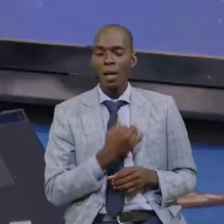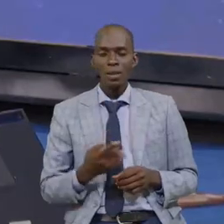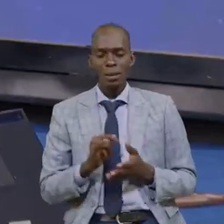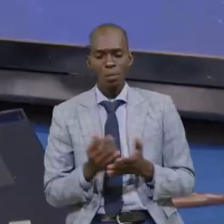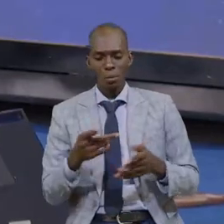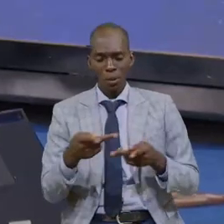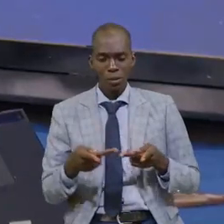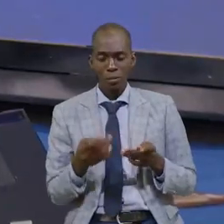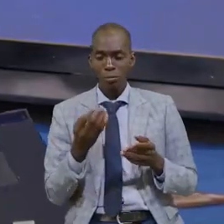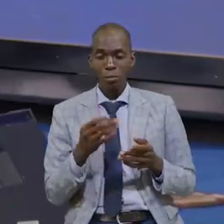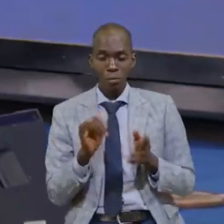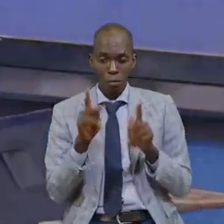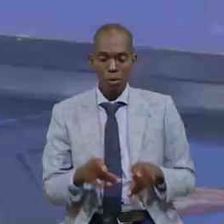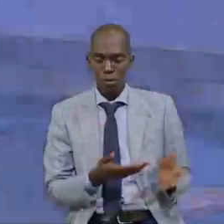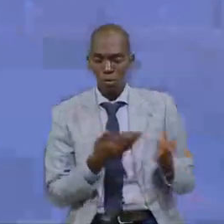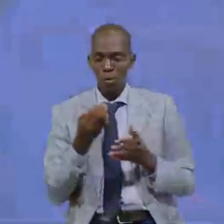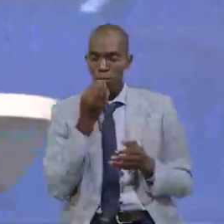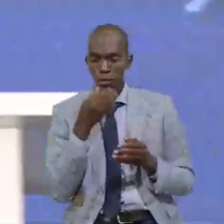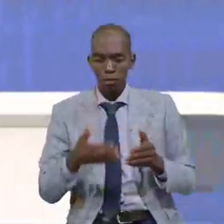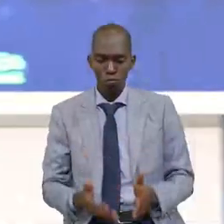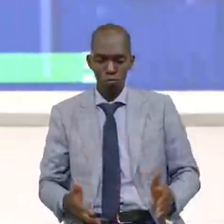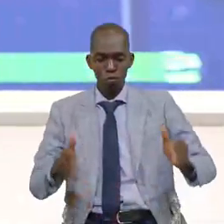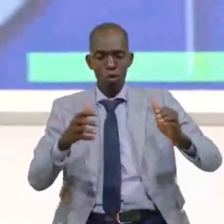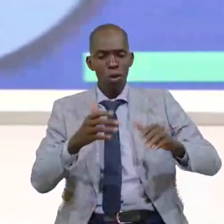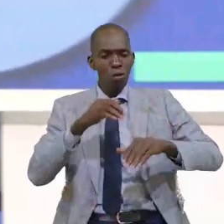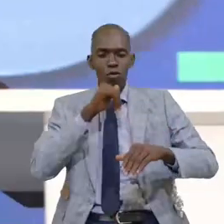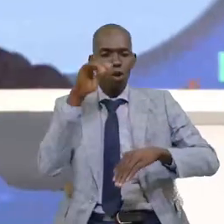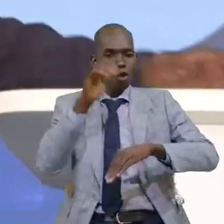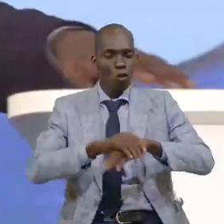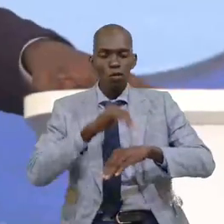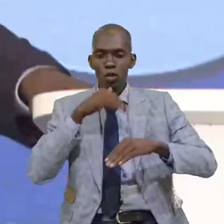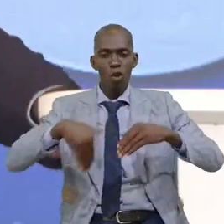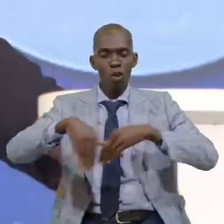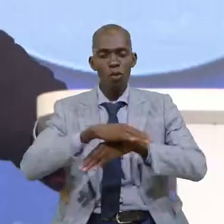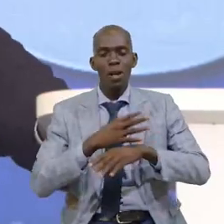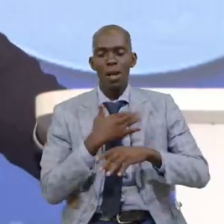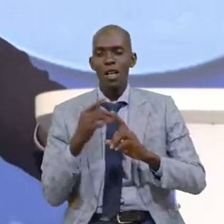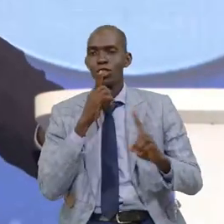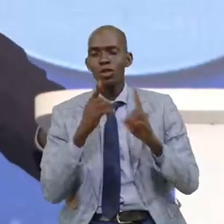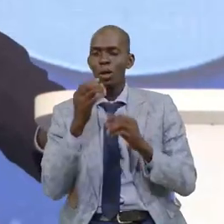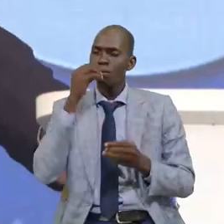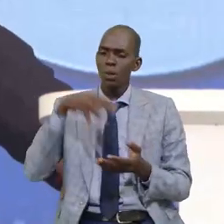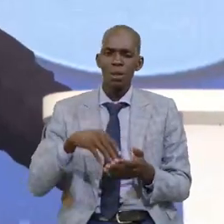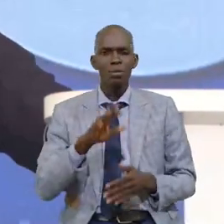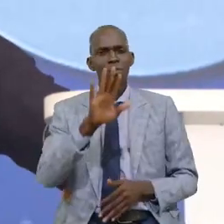Et il parle sur le repas. Et la salive et les bactéries sont en train de tomber dans le